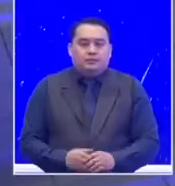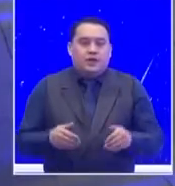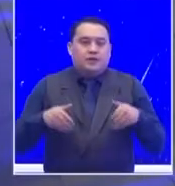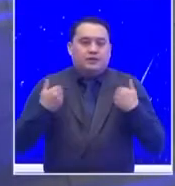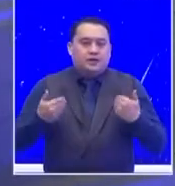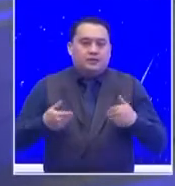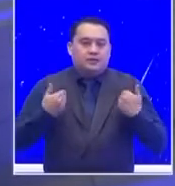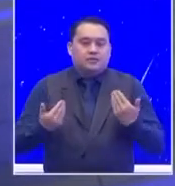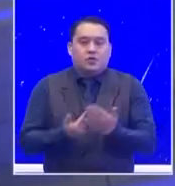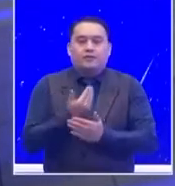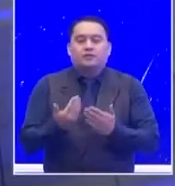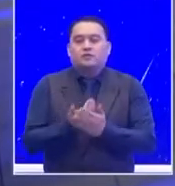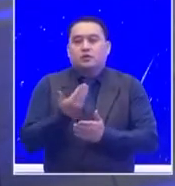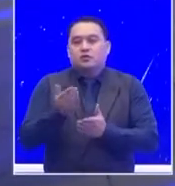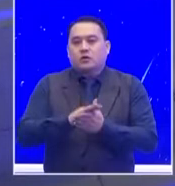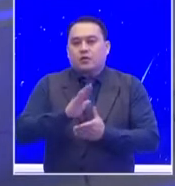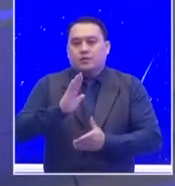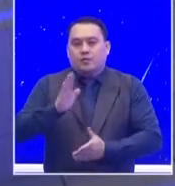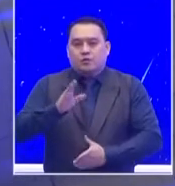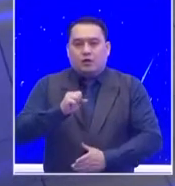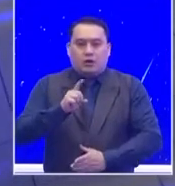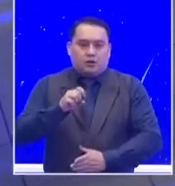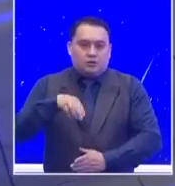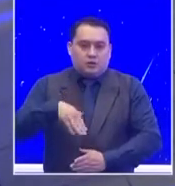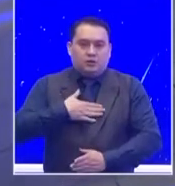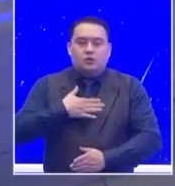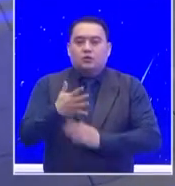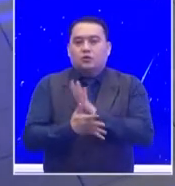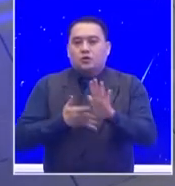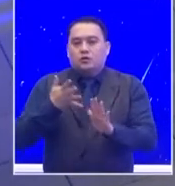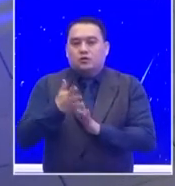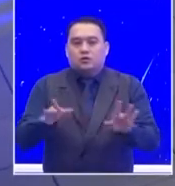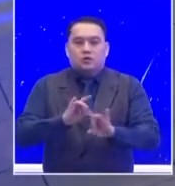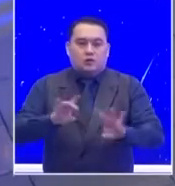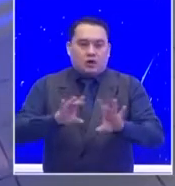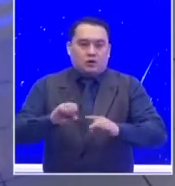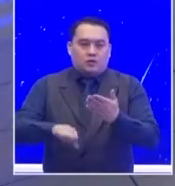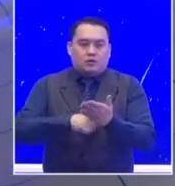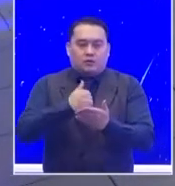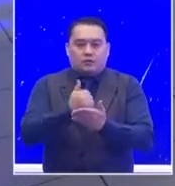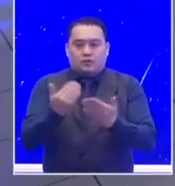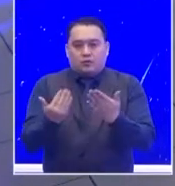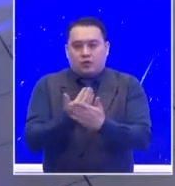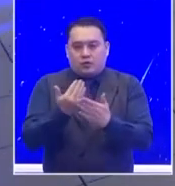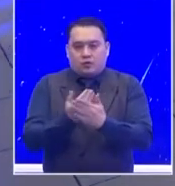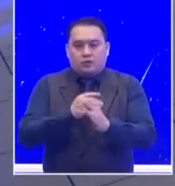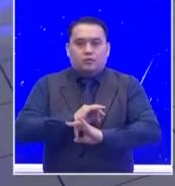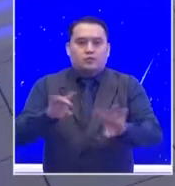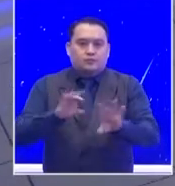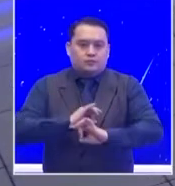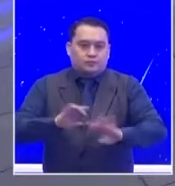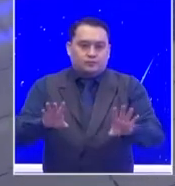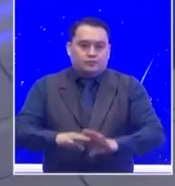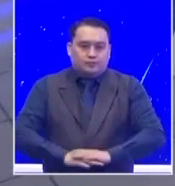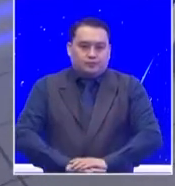Добрый вечер, в эфире телеканала ЖТСУ. Время новостей. С вами Азат Джумаханов, и сурдоперевод обеспечивает Марат Джумабеков. Смотрите сегодня.